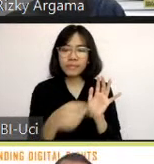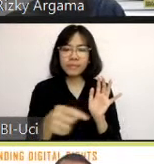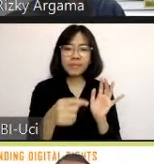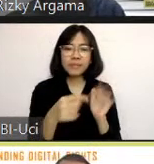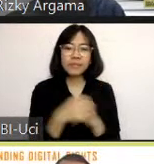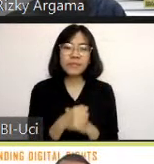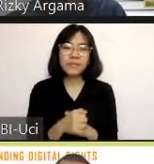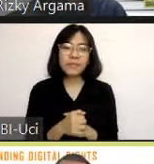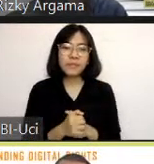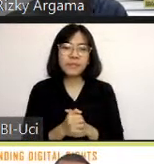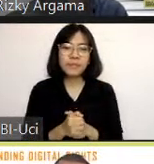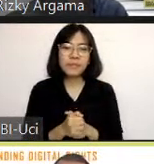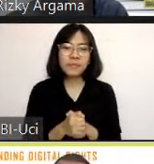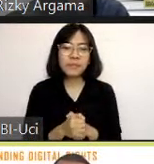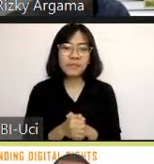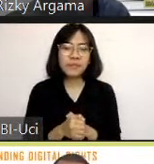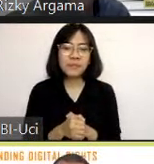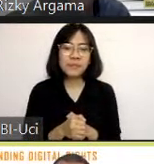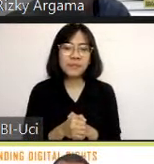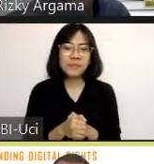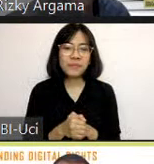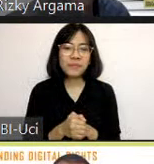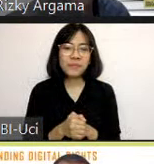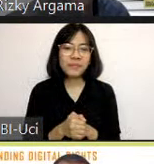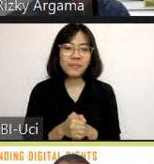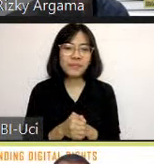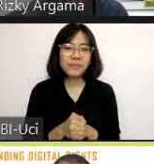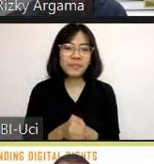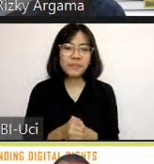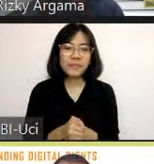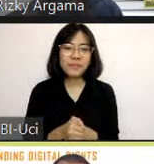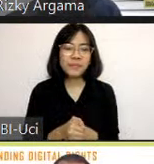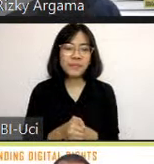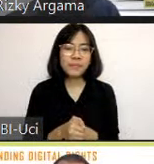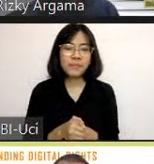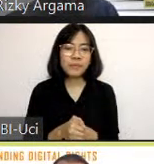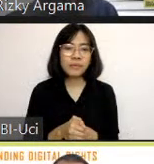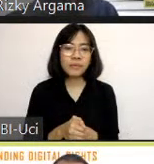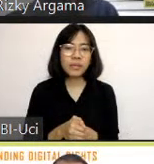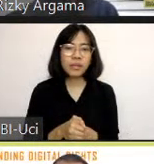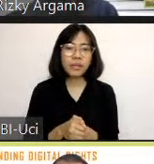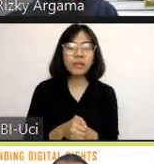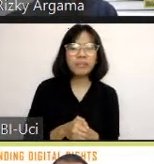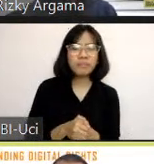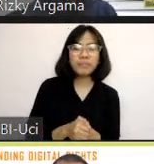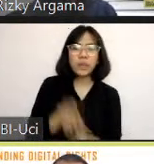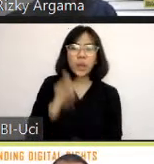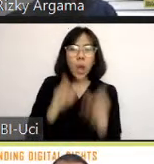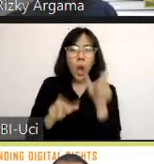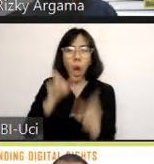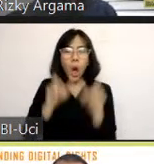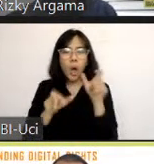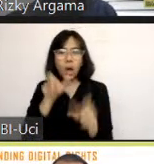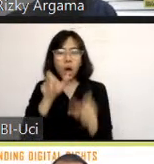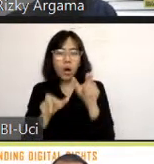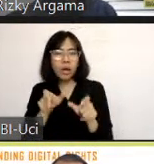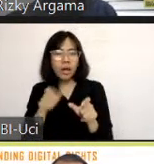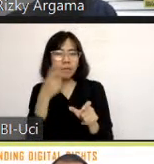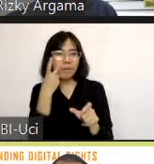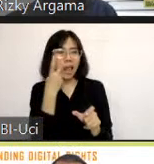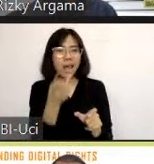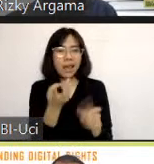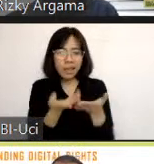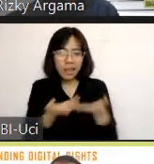pembicaraan yang cukup banyak di kalangan pemerhati demokrasi di Indonesia terhadap fenomena